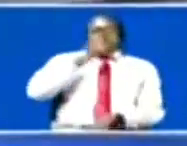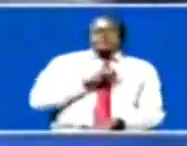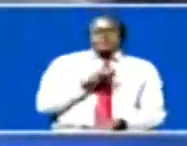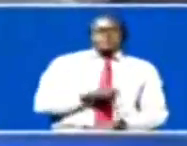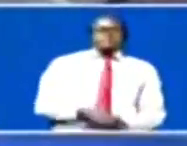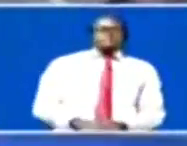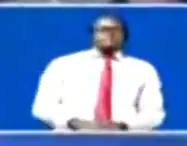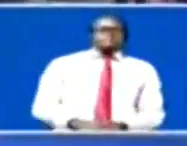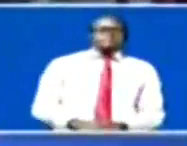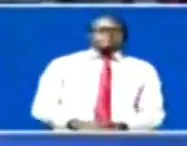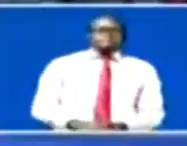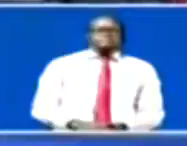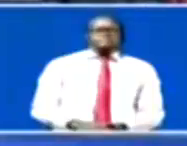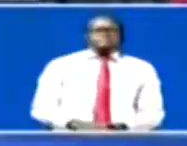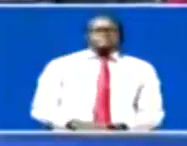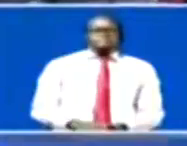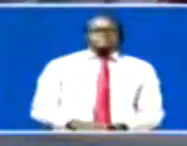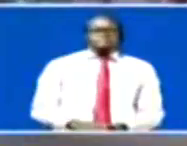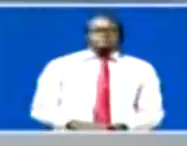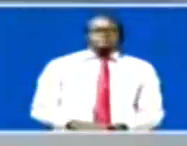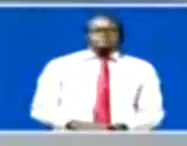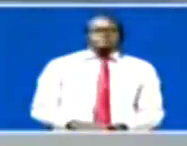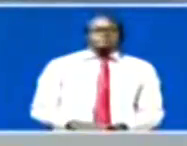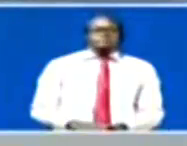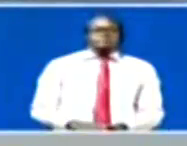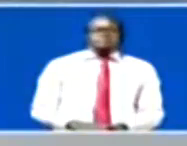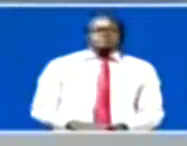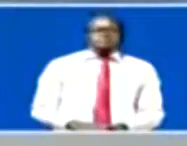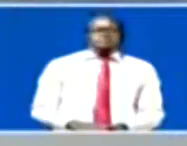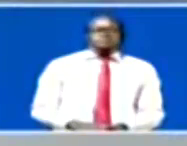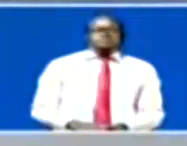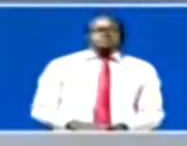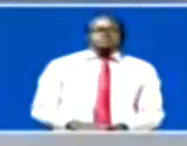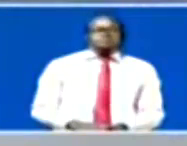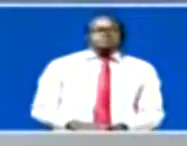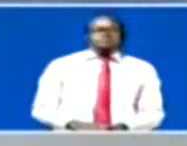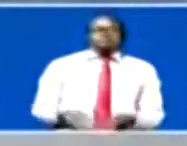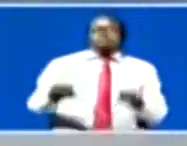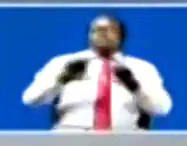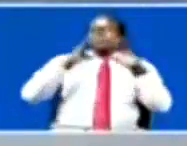Agnes Gakunga, KTN News. Na huku